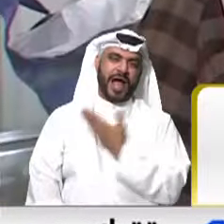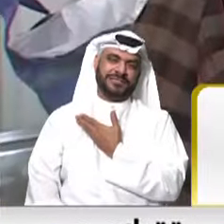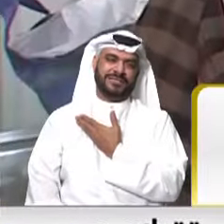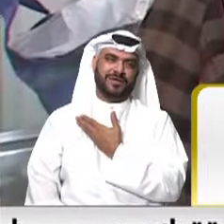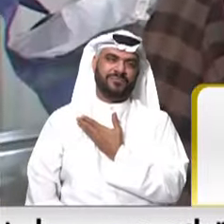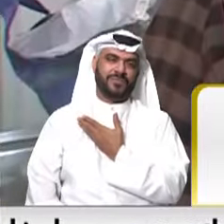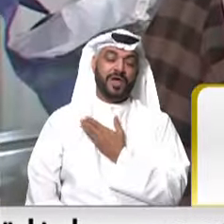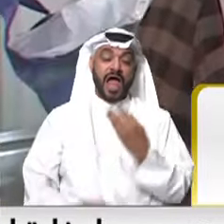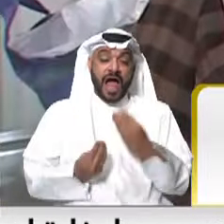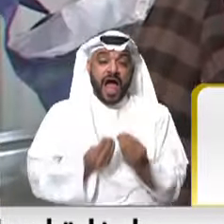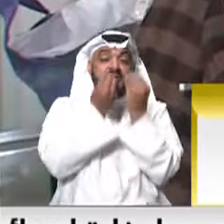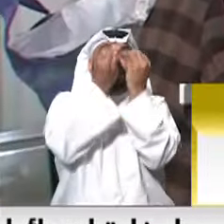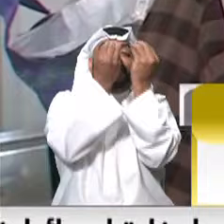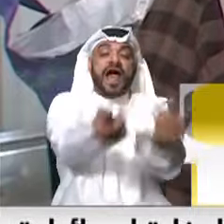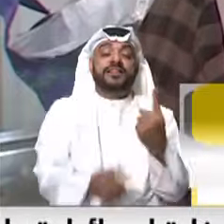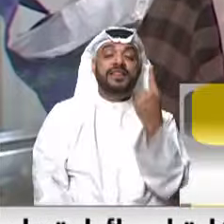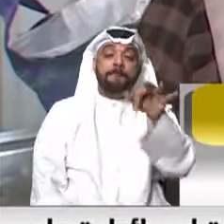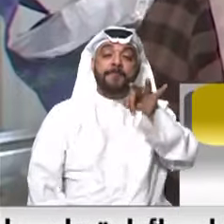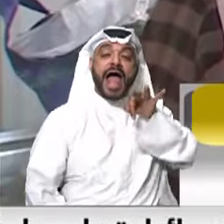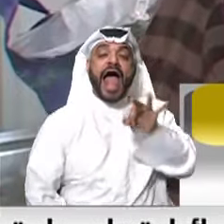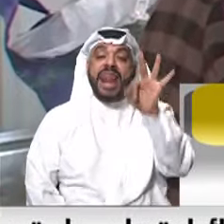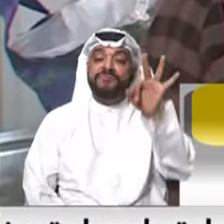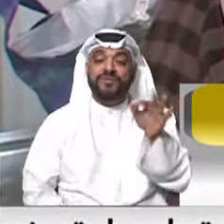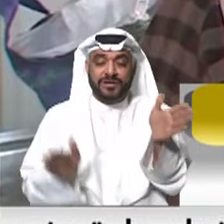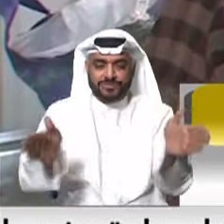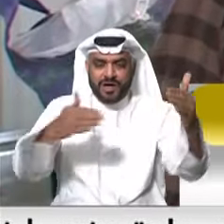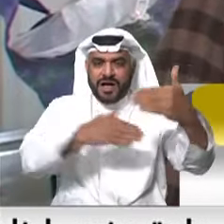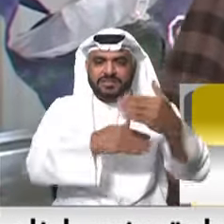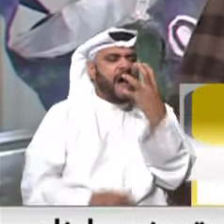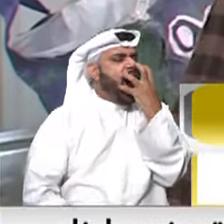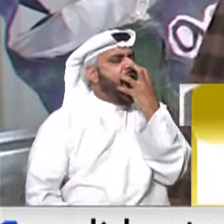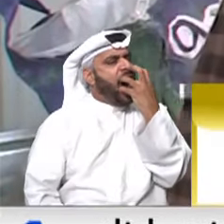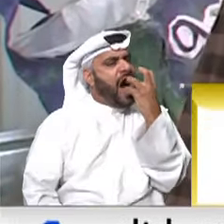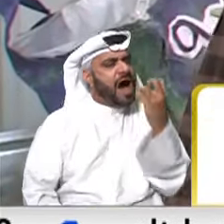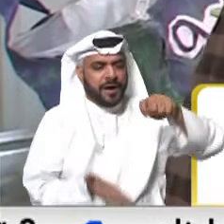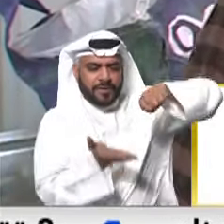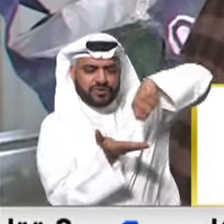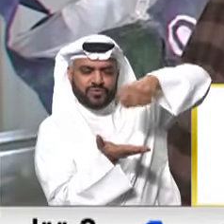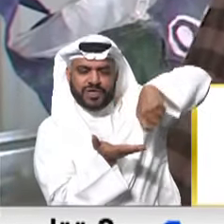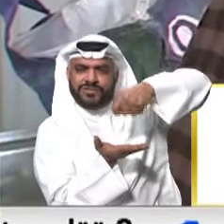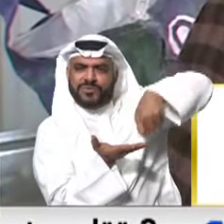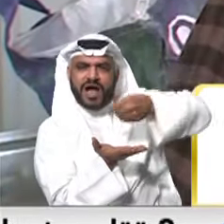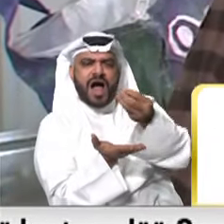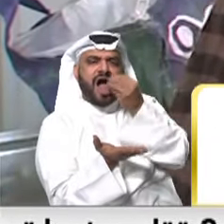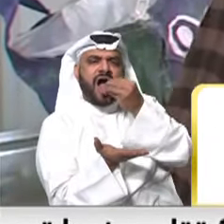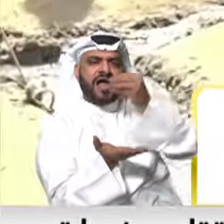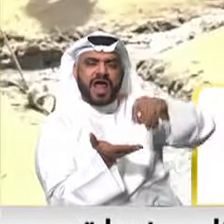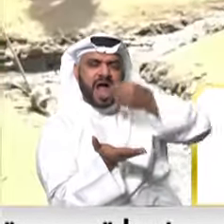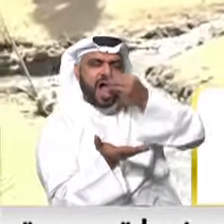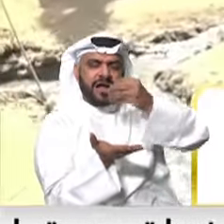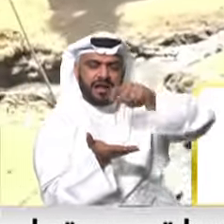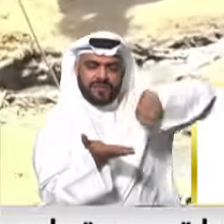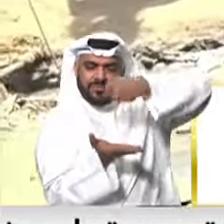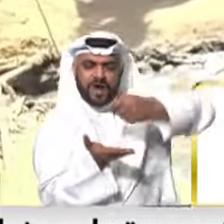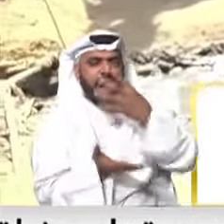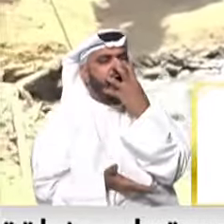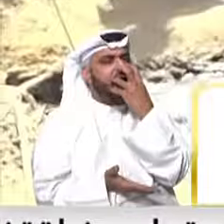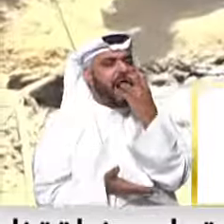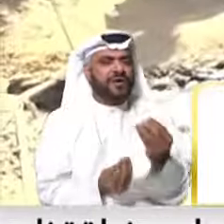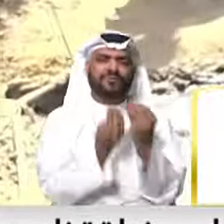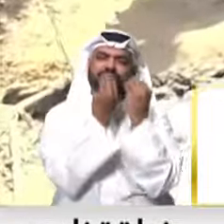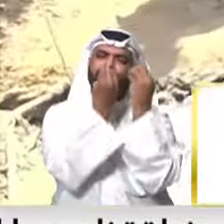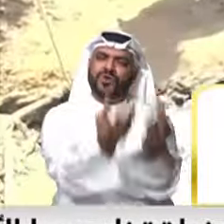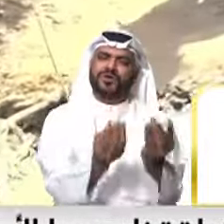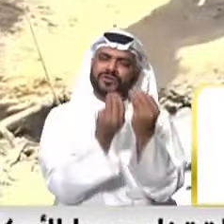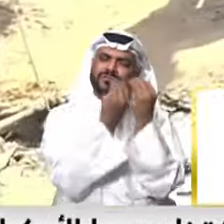1000 وجبة ساخنة في كل منطقة على حدة، نستهدف بها العائلات الفلسطينية النازحة والمشردة في مراكز الإيواء